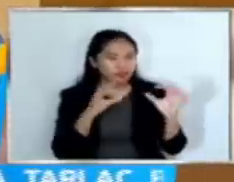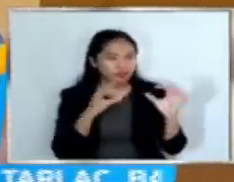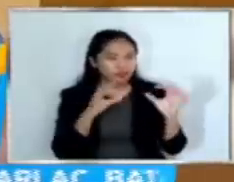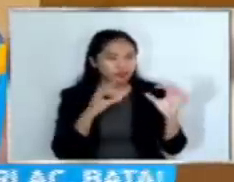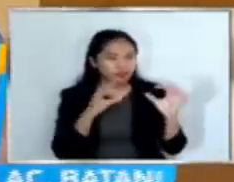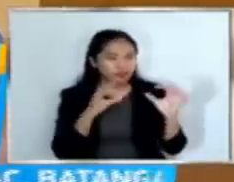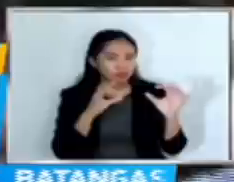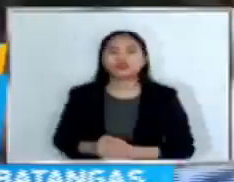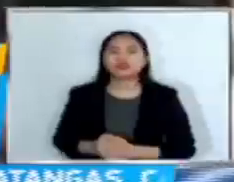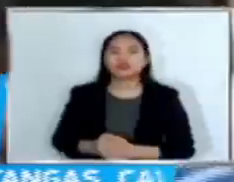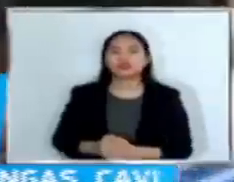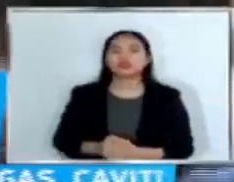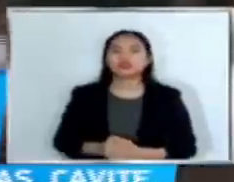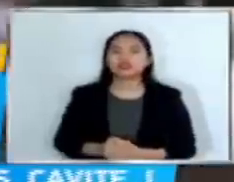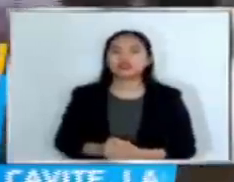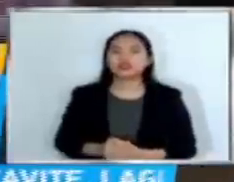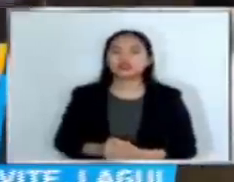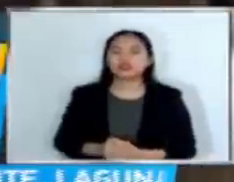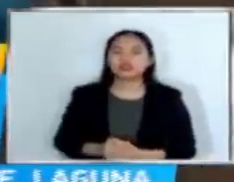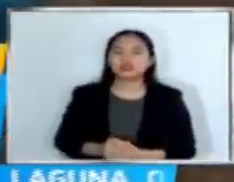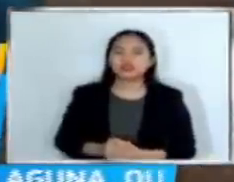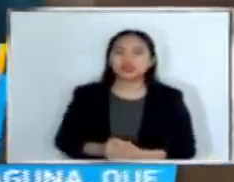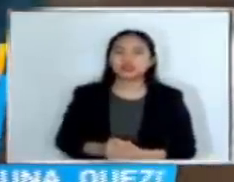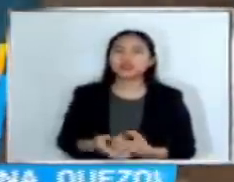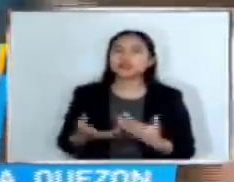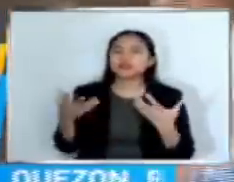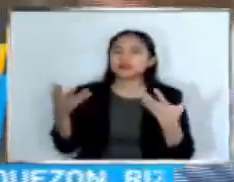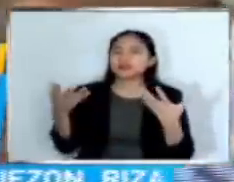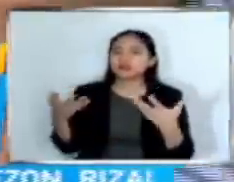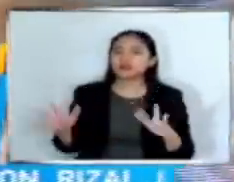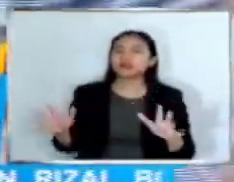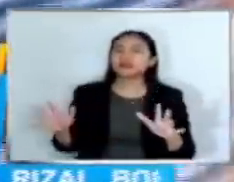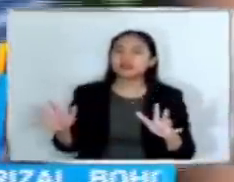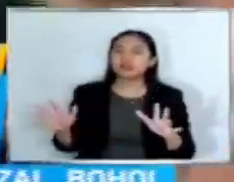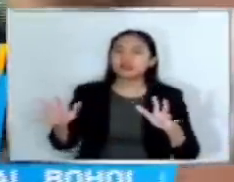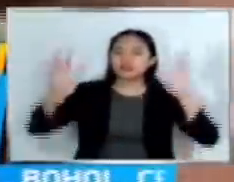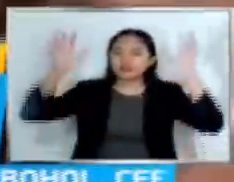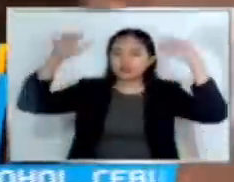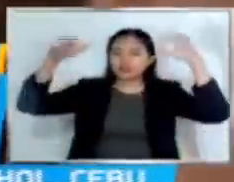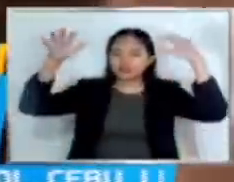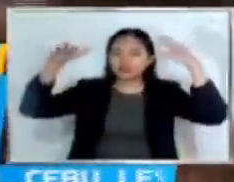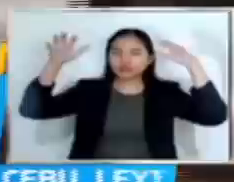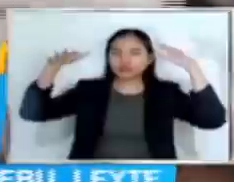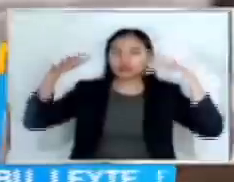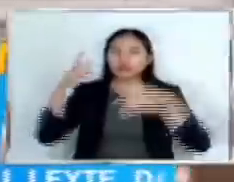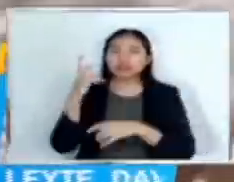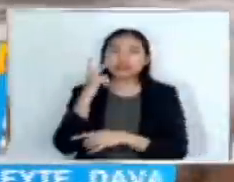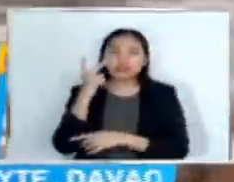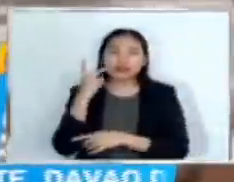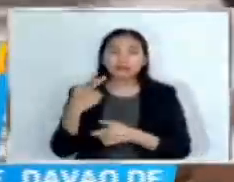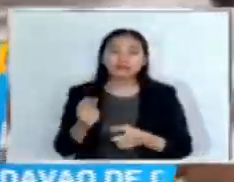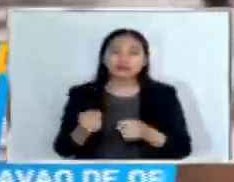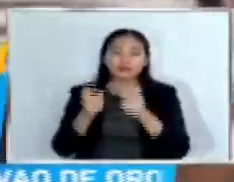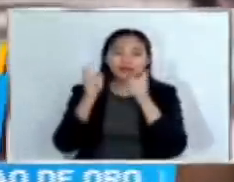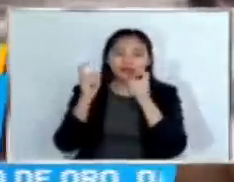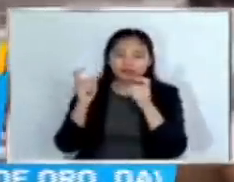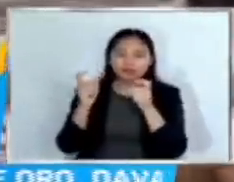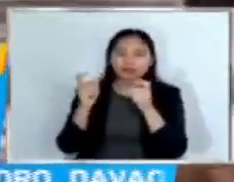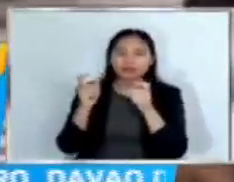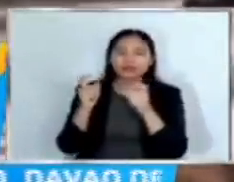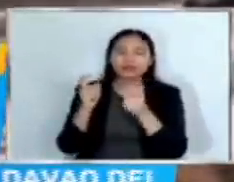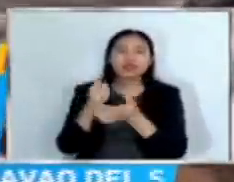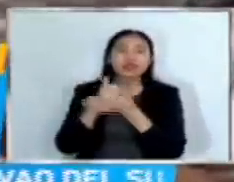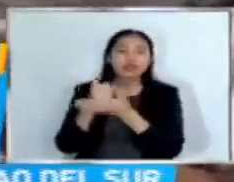po yung sama ng panahon, nabalitaan po natin na mabilis po ang naging pagkilos ng ating mga kasamahan sa local